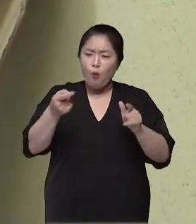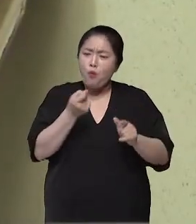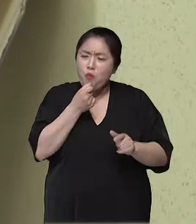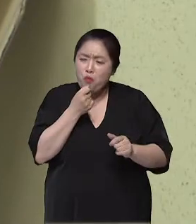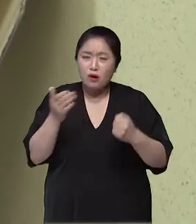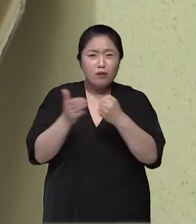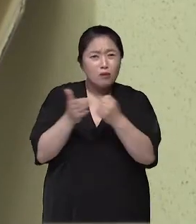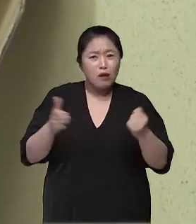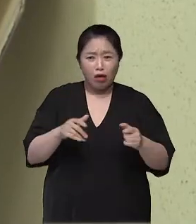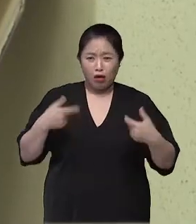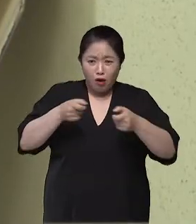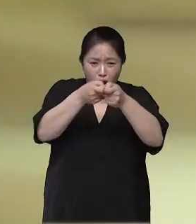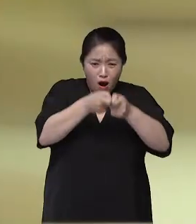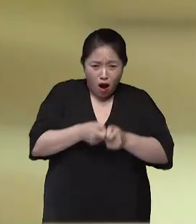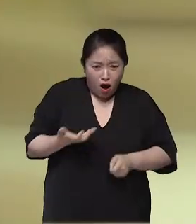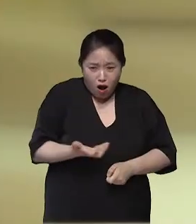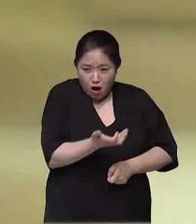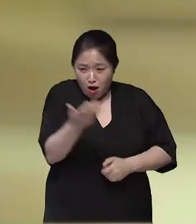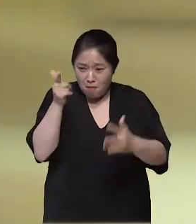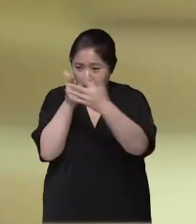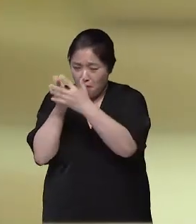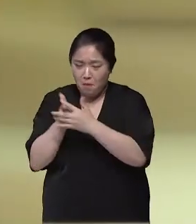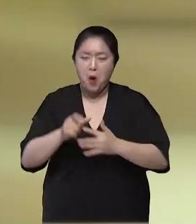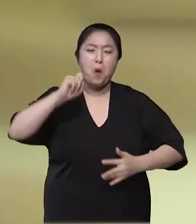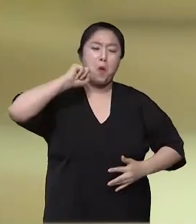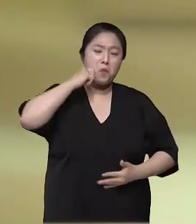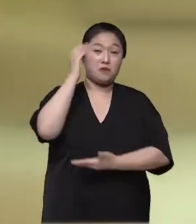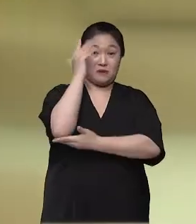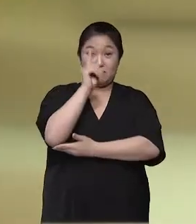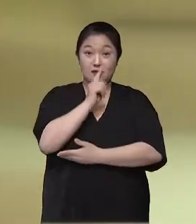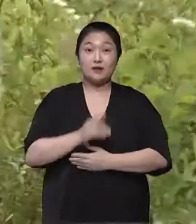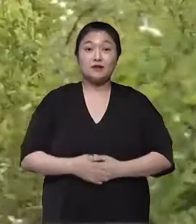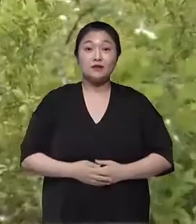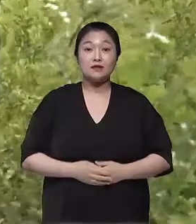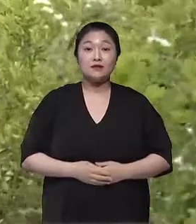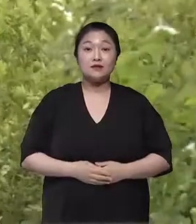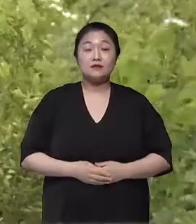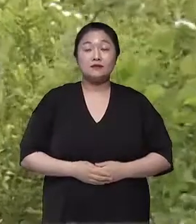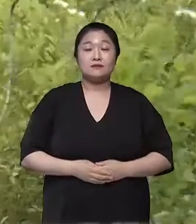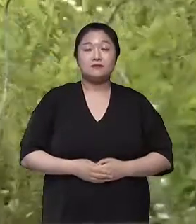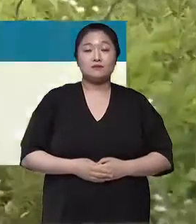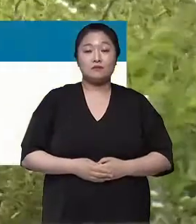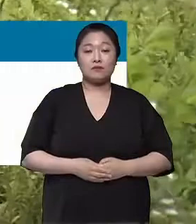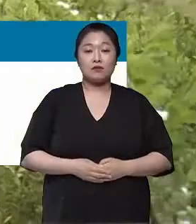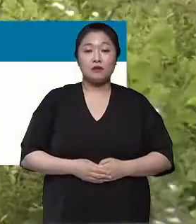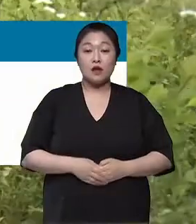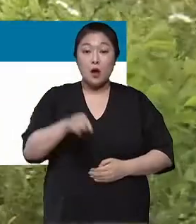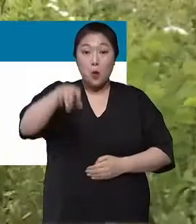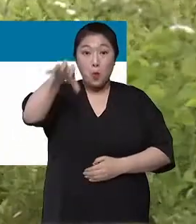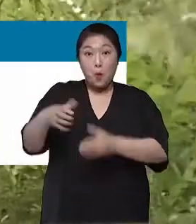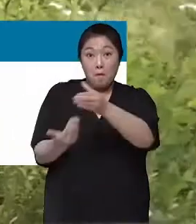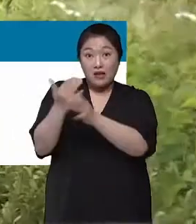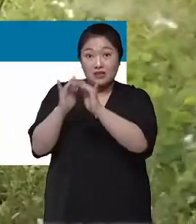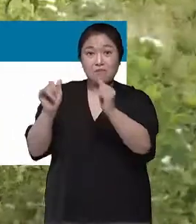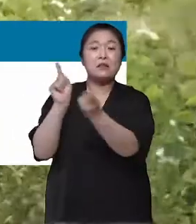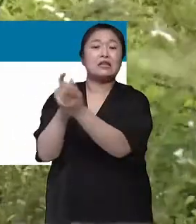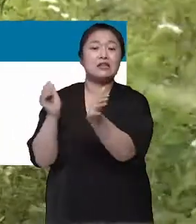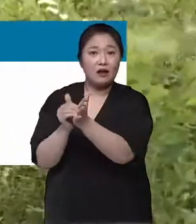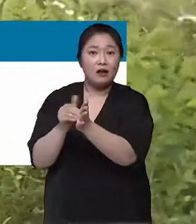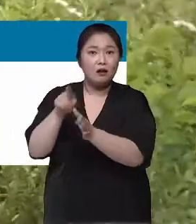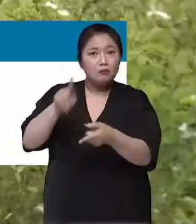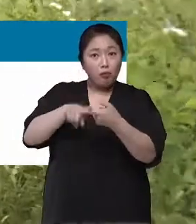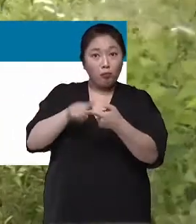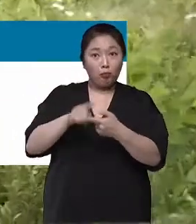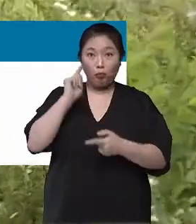작아 일일이 작업현장을 파악하기 어렵다는 이유 입니다 뭐냐 관계 그냥 안 할게 공망